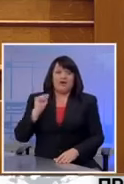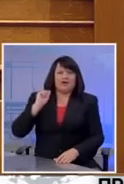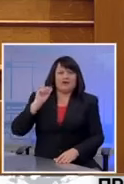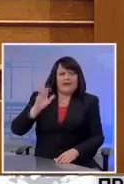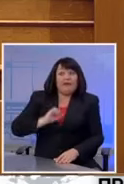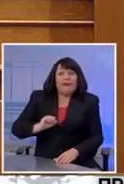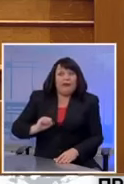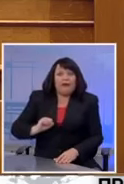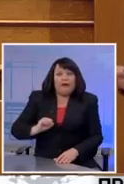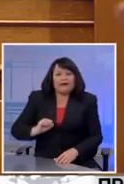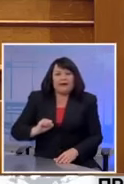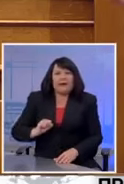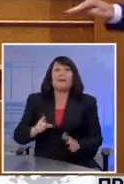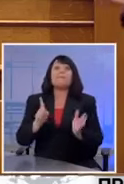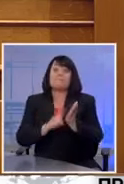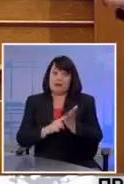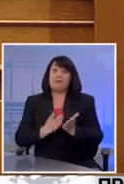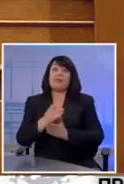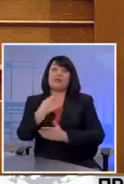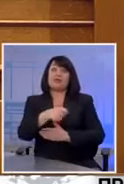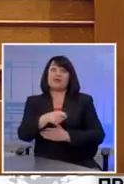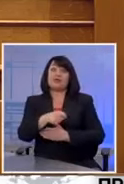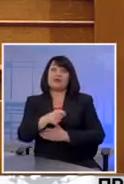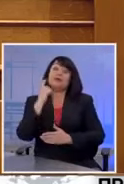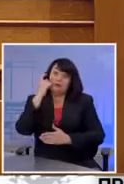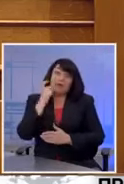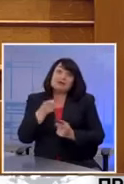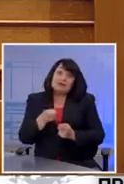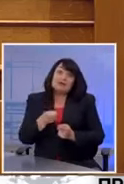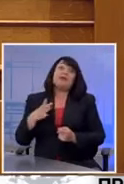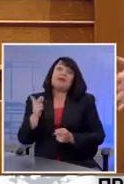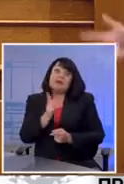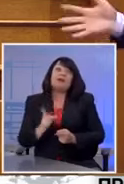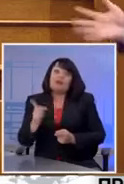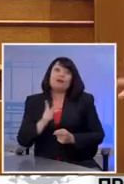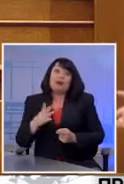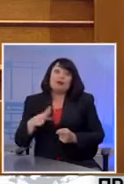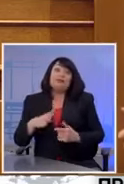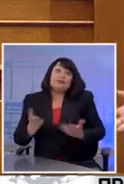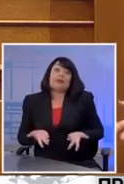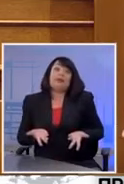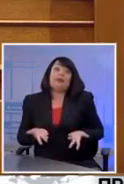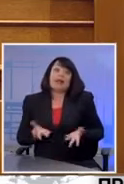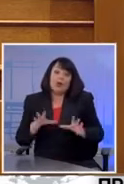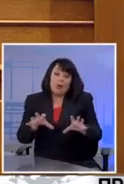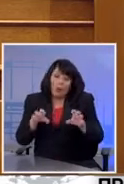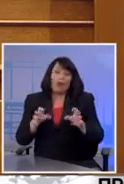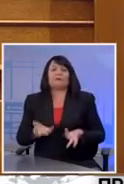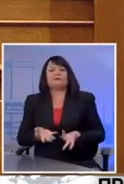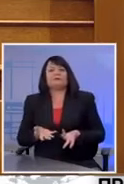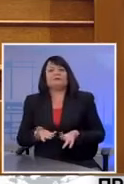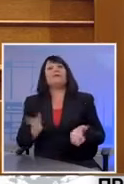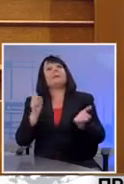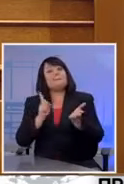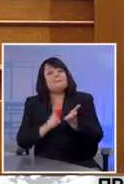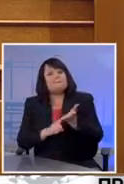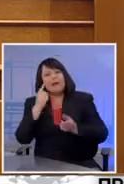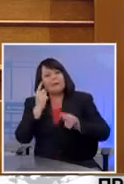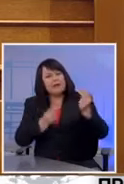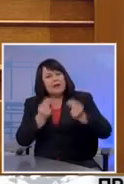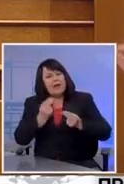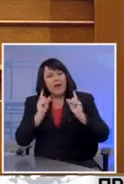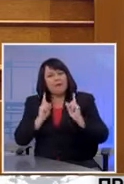ρατσιστική, θα πρέπει η δικαιοσύνη να λαμβάνει υπόψη της αυτή την αλλαγή της τάσης, την κοινή γνώμη και να το συνυπολογίσει σε